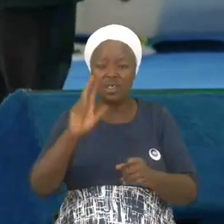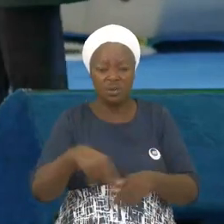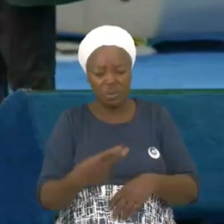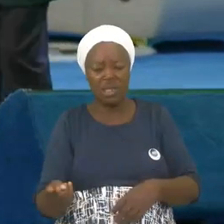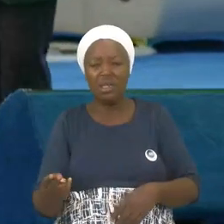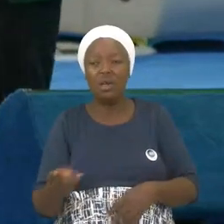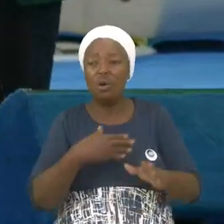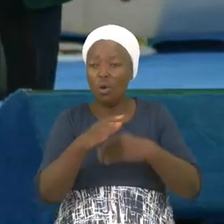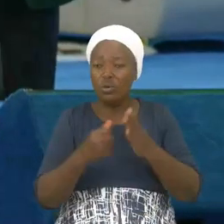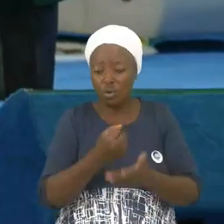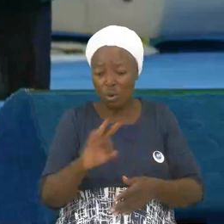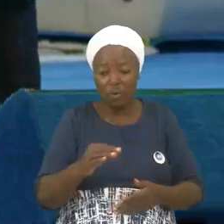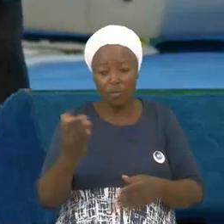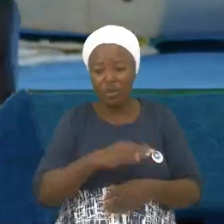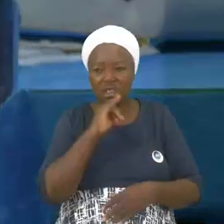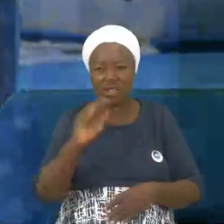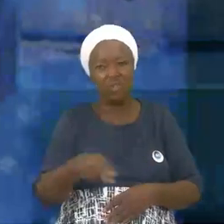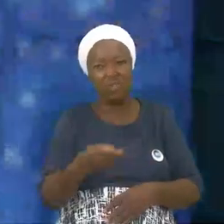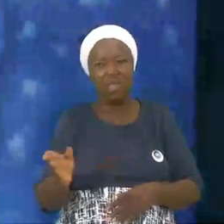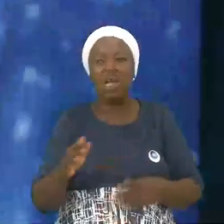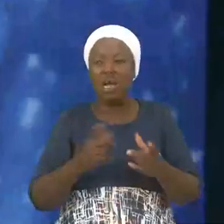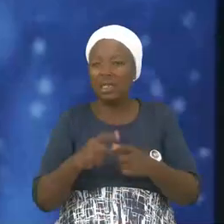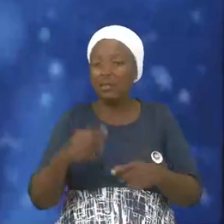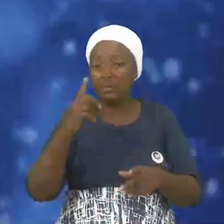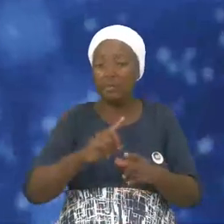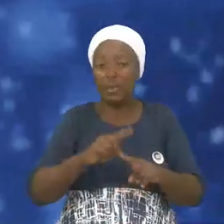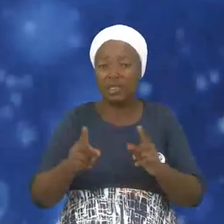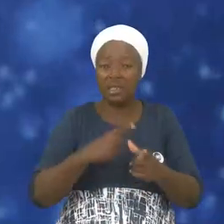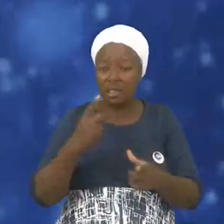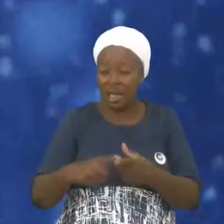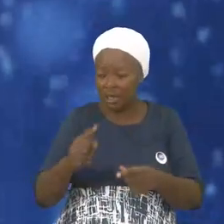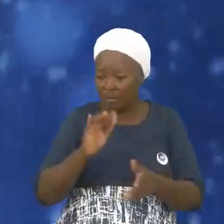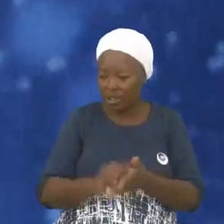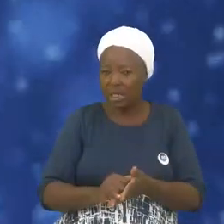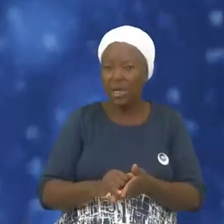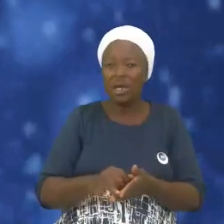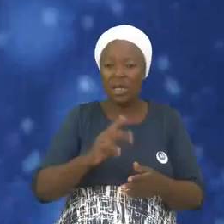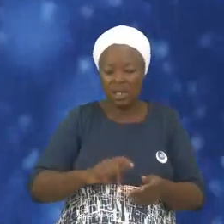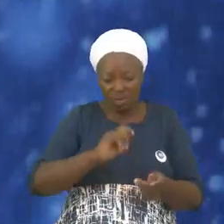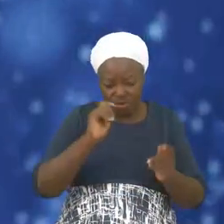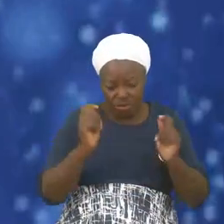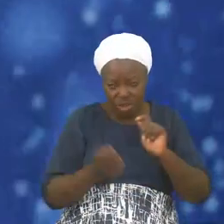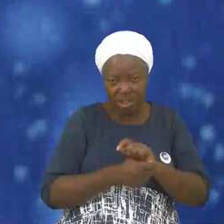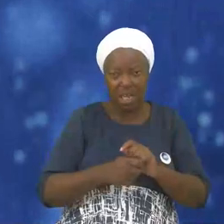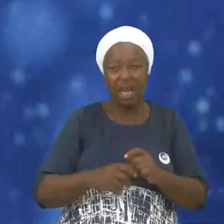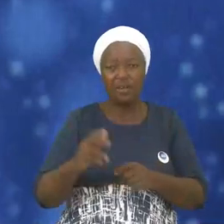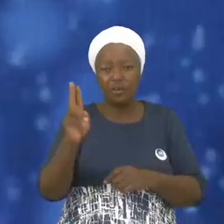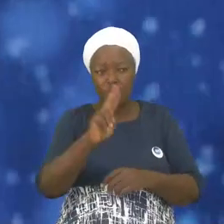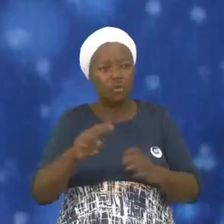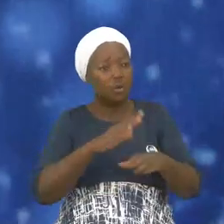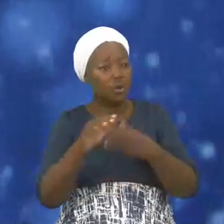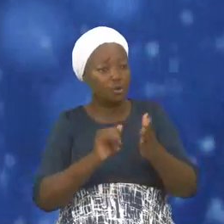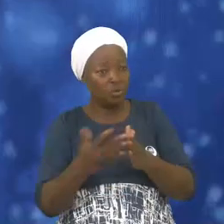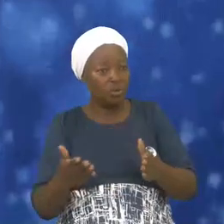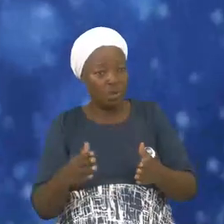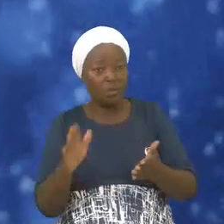justice, inutile. Notre vie sans le salut, ces bouts de papier coupés sont inutiles. Mais la personne, le